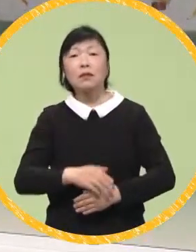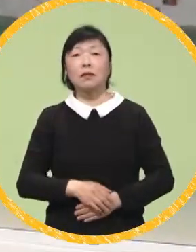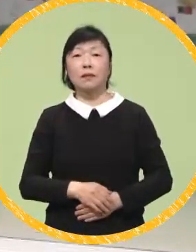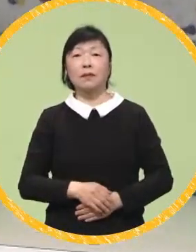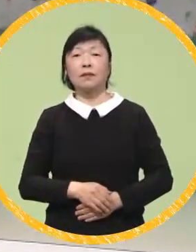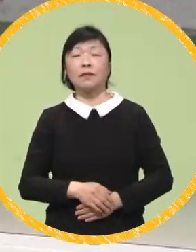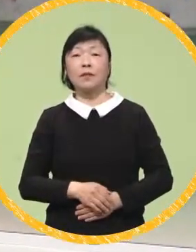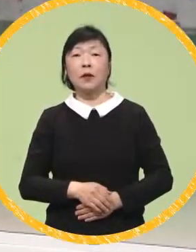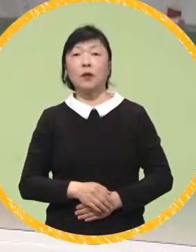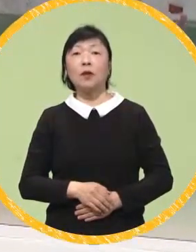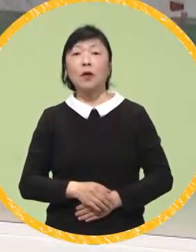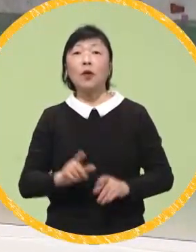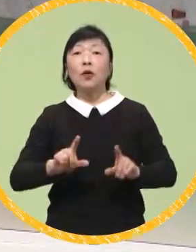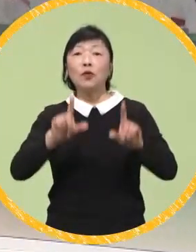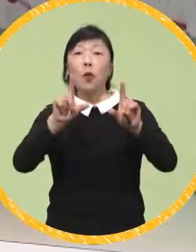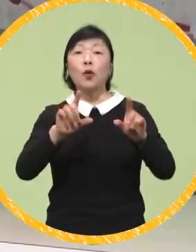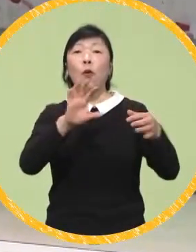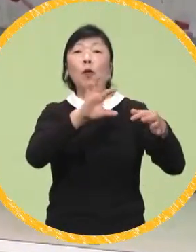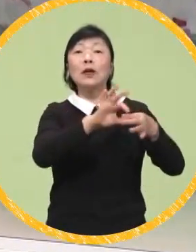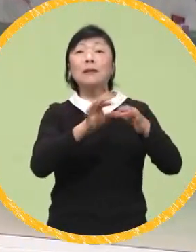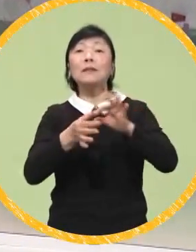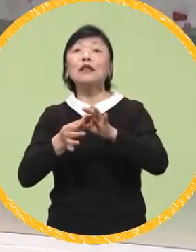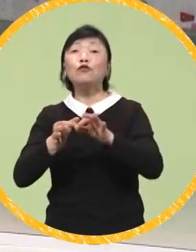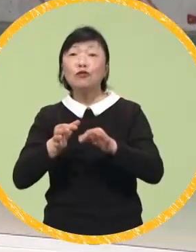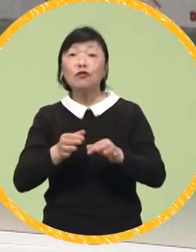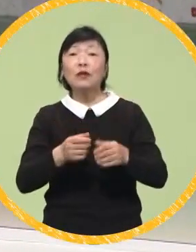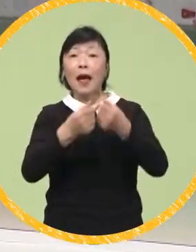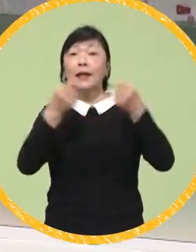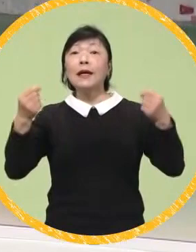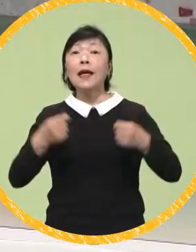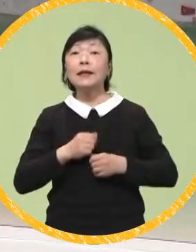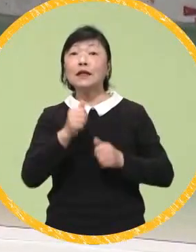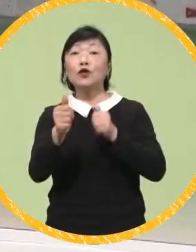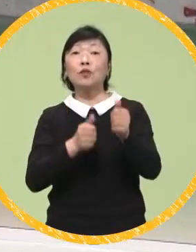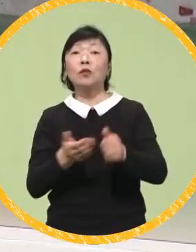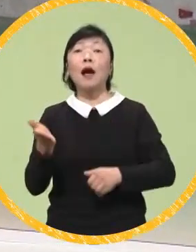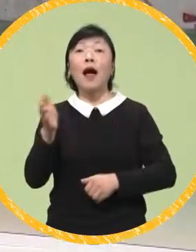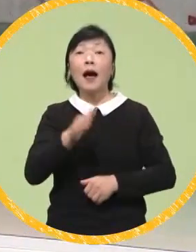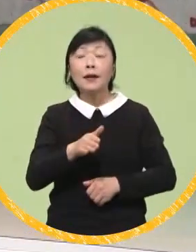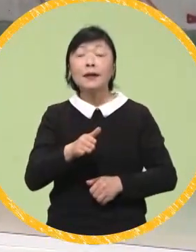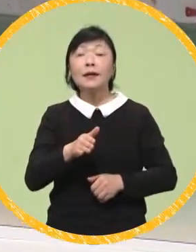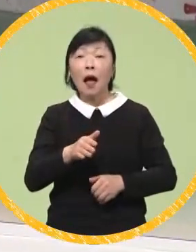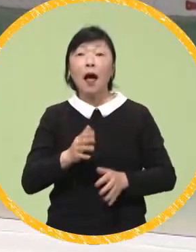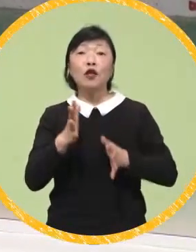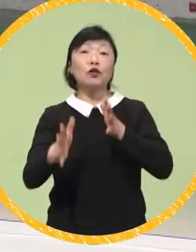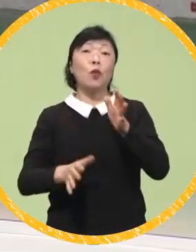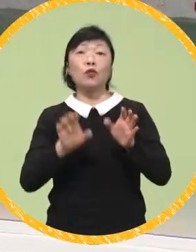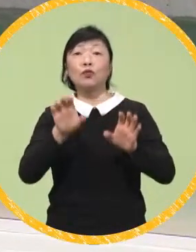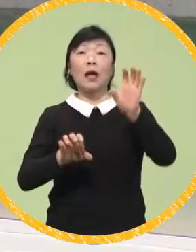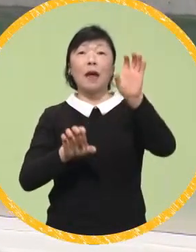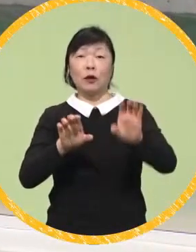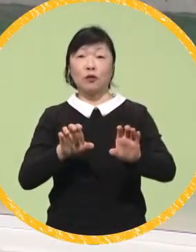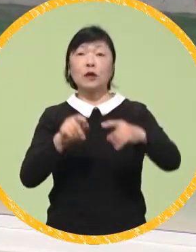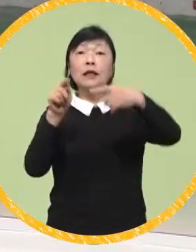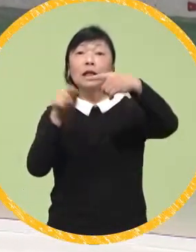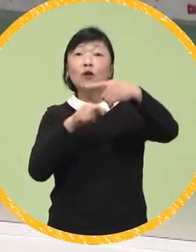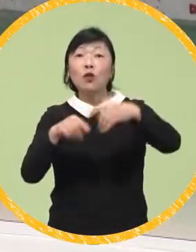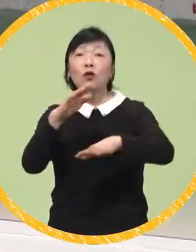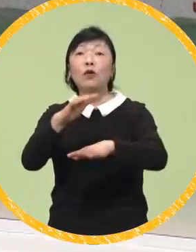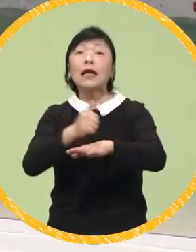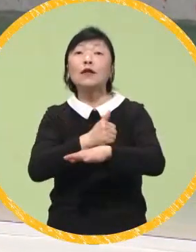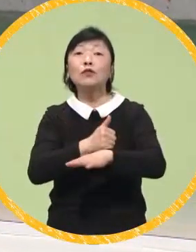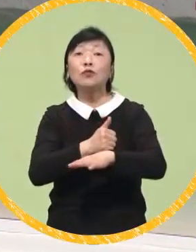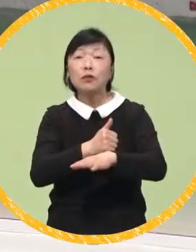はいあの9東京オリンピックでですねあの正式種目になりましたスポーツクライミングなんですが1人の選手が